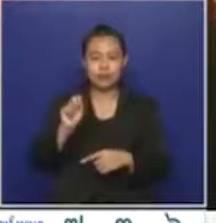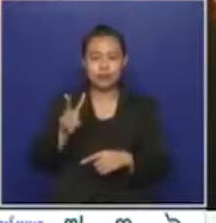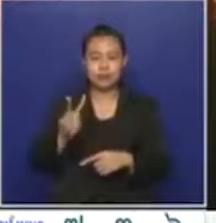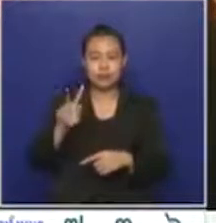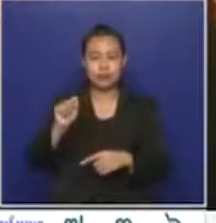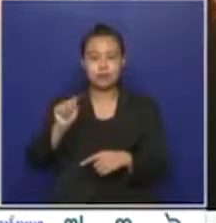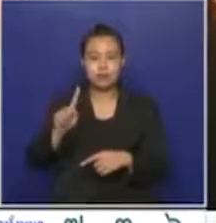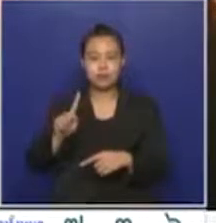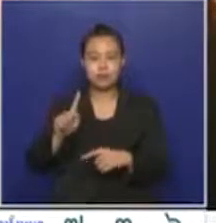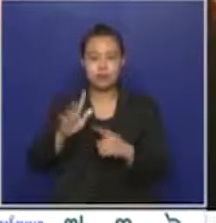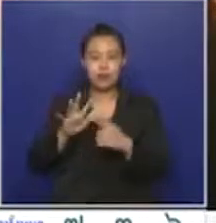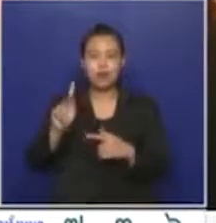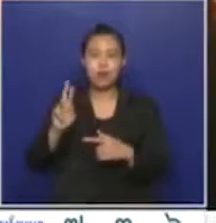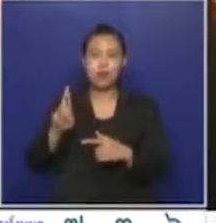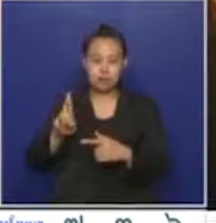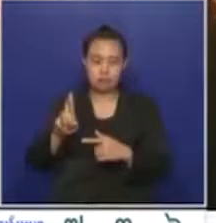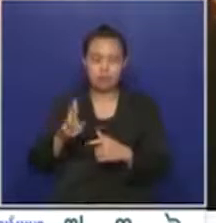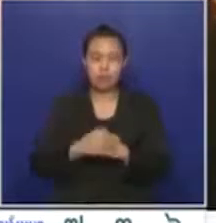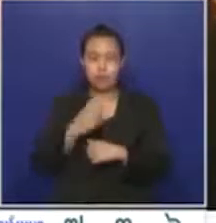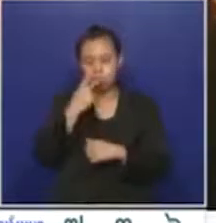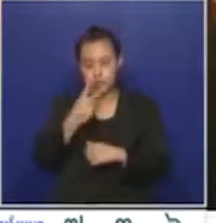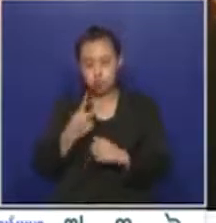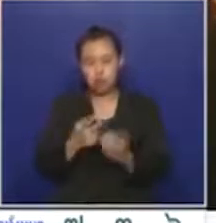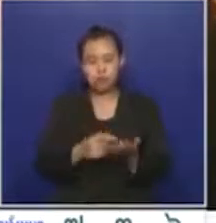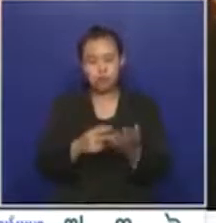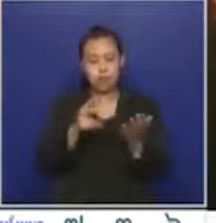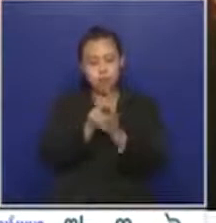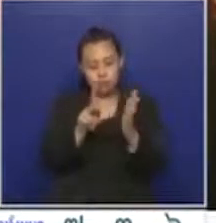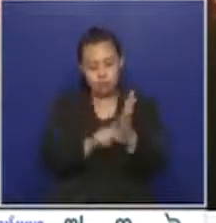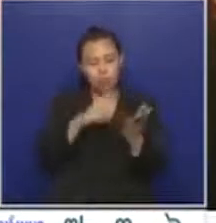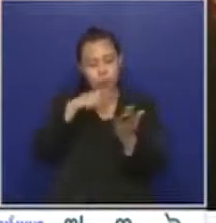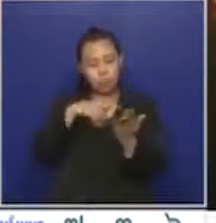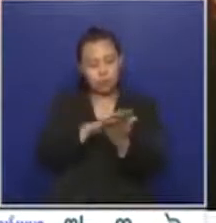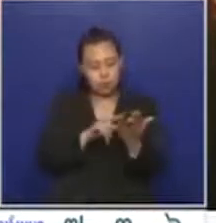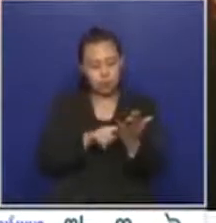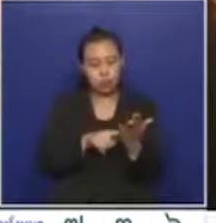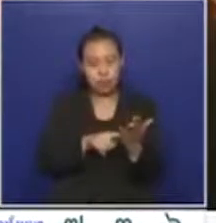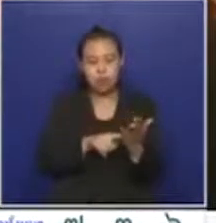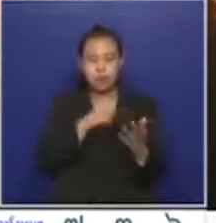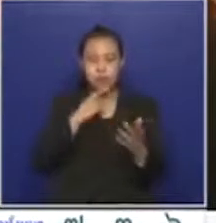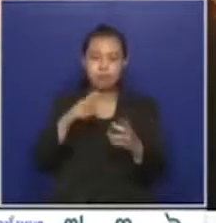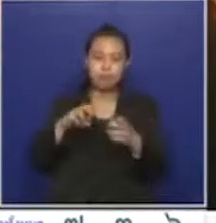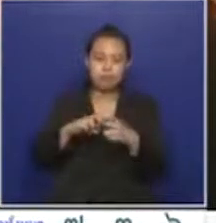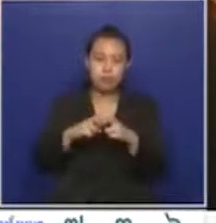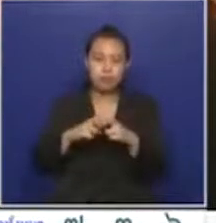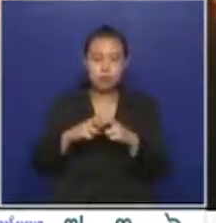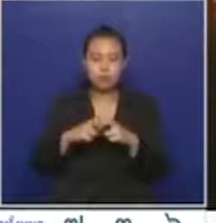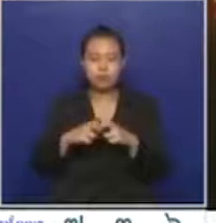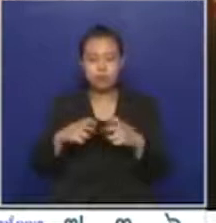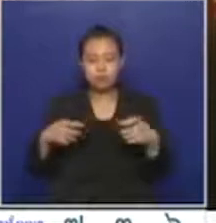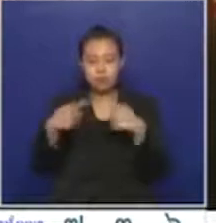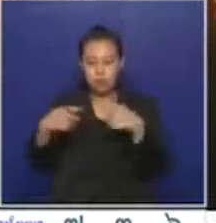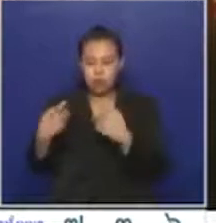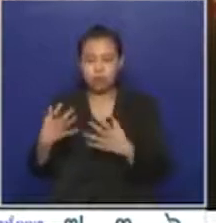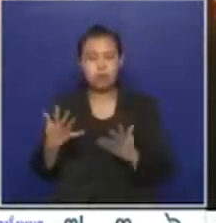มายในประเทศให้ไม่ขัดหรือแย้งและมีความสอดคล้องกับข้อตกลงดังกล่าวนี้ตัวอย่างเช่นในมาตราที่10ของ